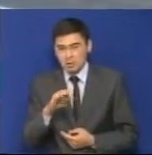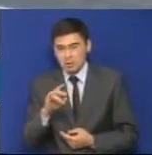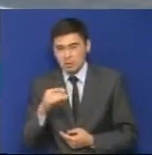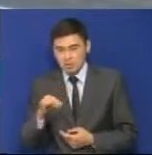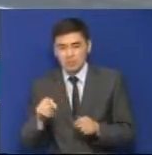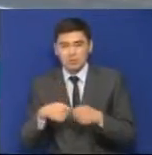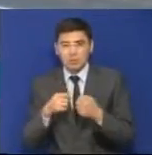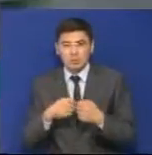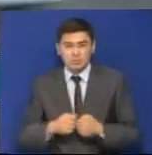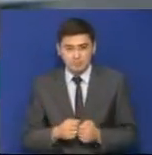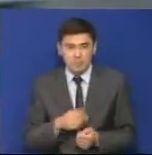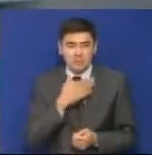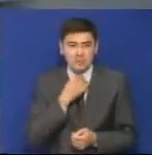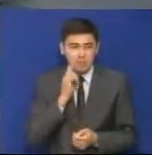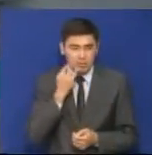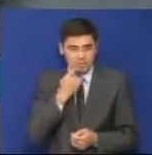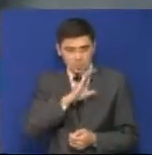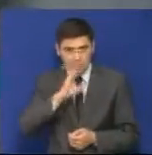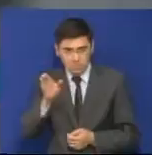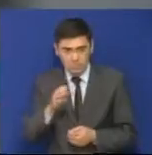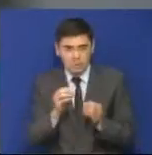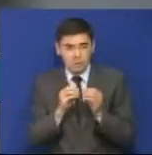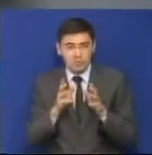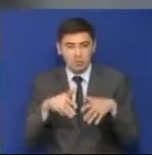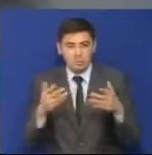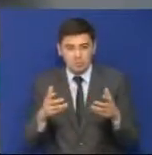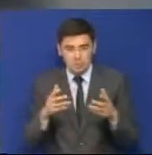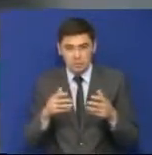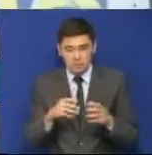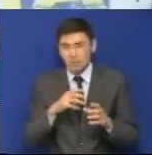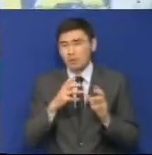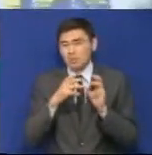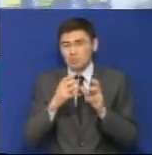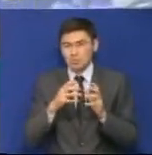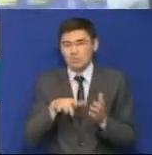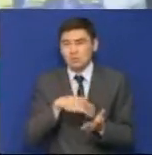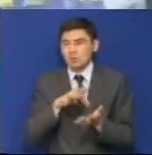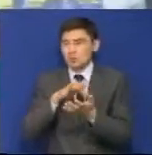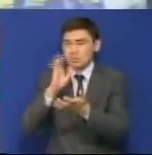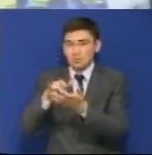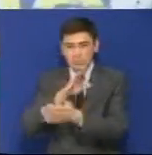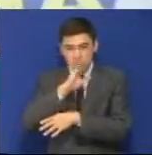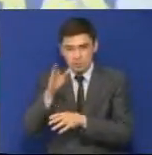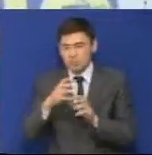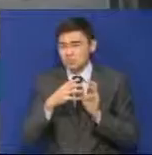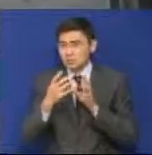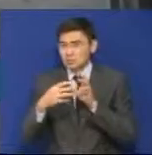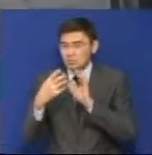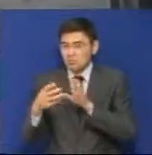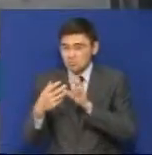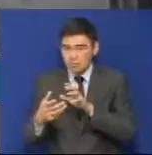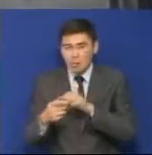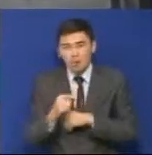Статистикаға сүйенсек, Семей-Павлодар жолымен күніне 10-ға жуық қалааралық жолаушылар автобусы жүреді. Жол полициясы қызметкерлерінің